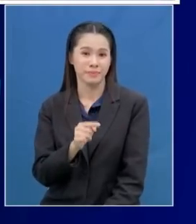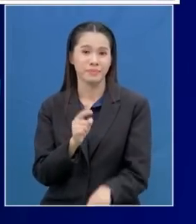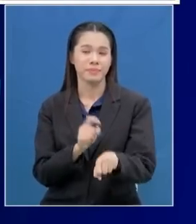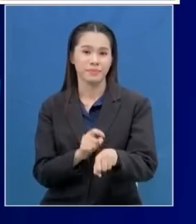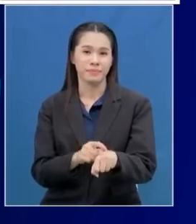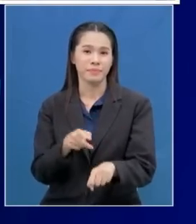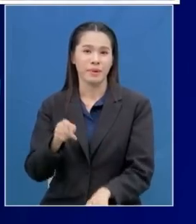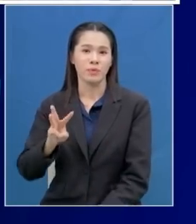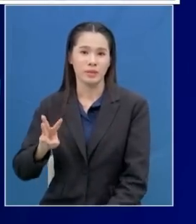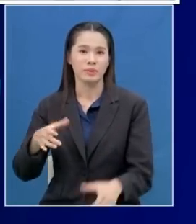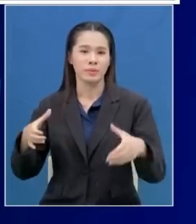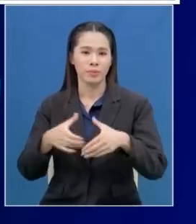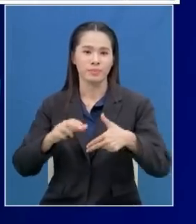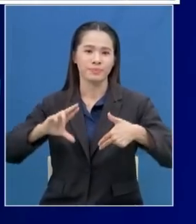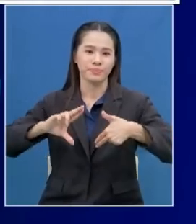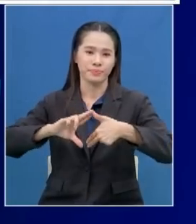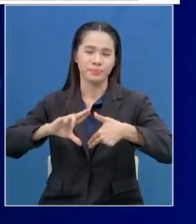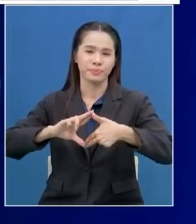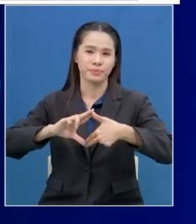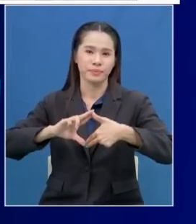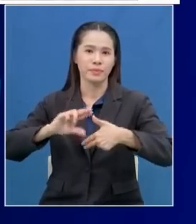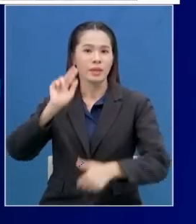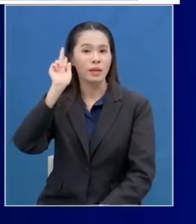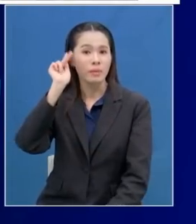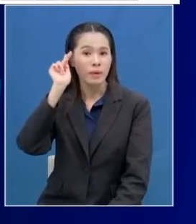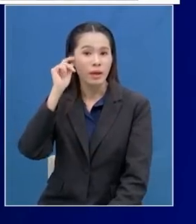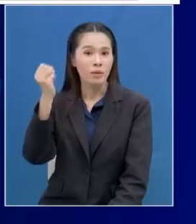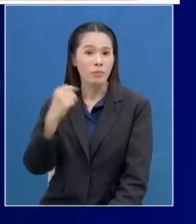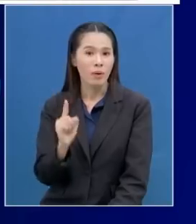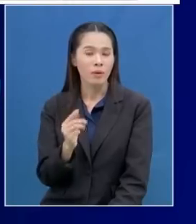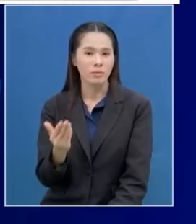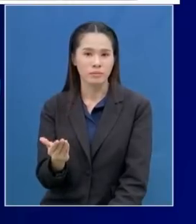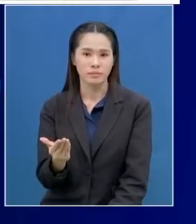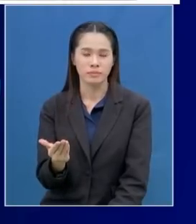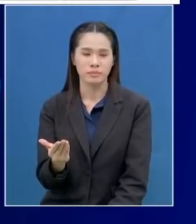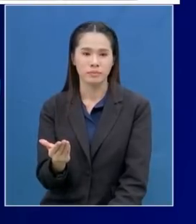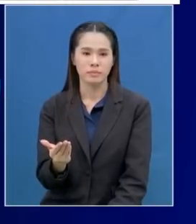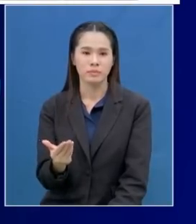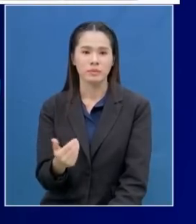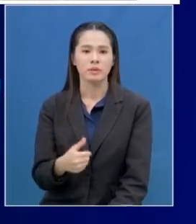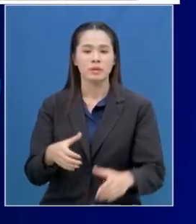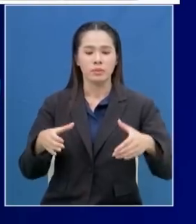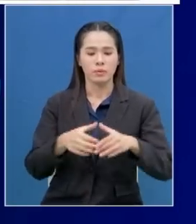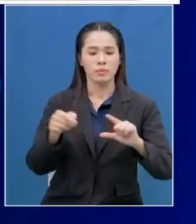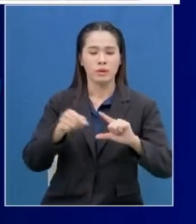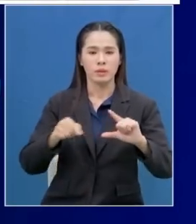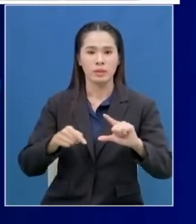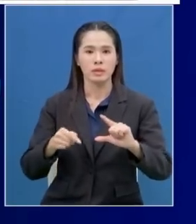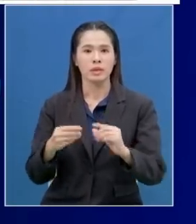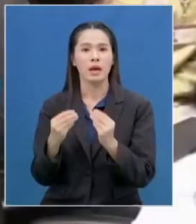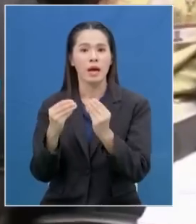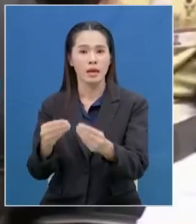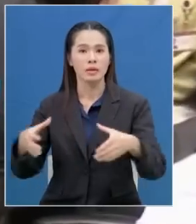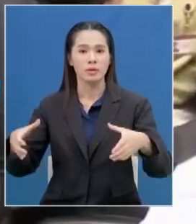มาจากพรรคพลังประชารัฐแต่มันมีรายงานข่าวแบบนี้คุณผู้ชมครับบอกว่าการที่พักก้าวไกลตัดสินใจ